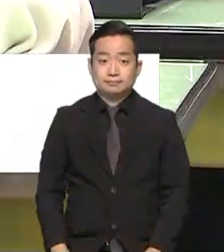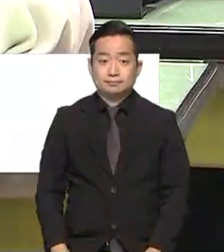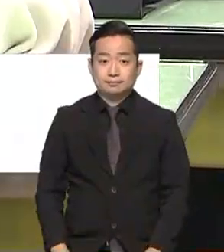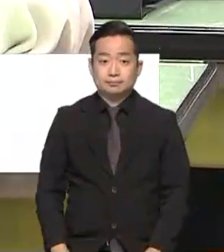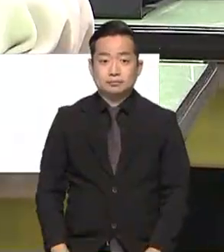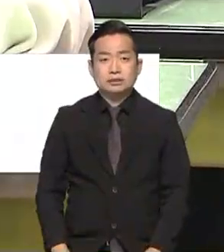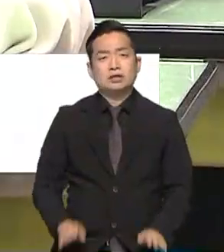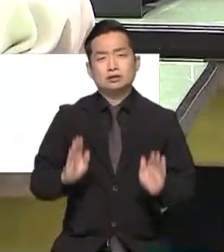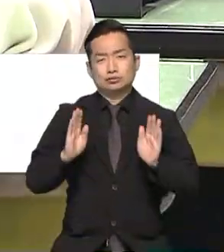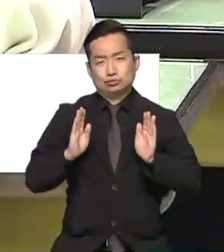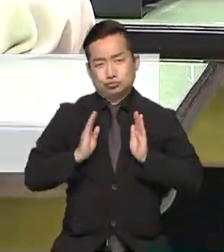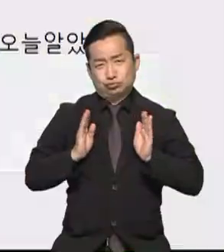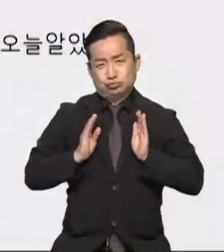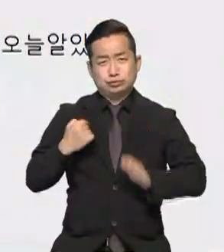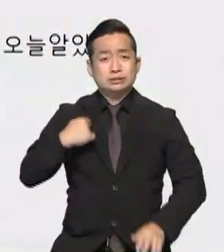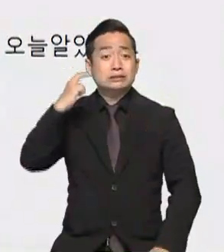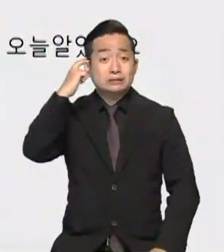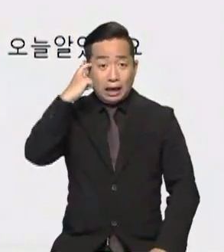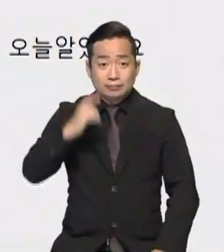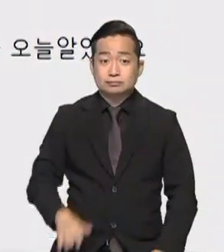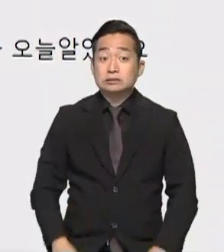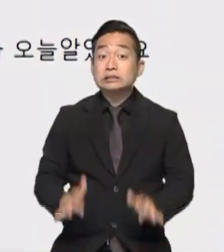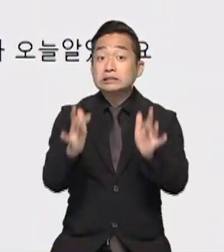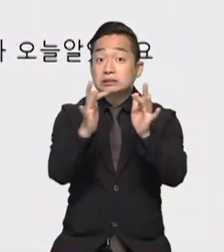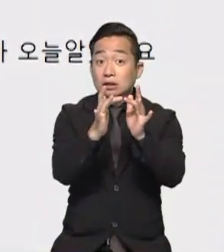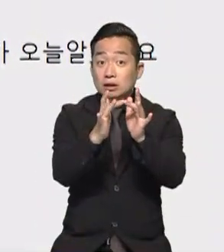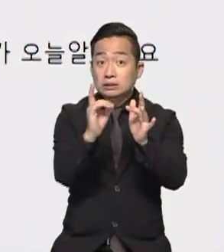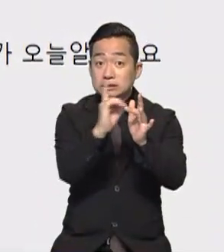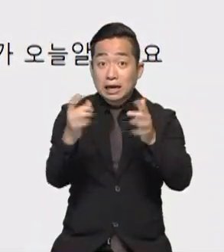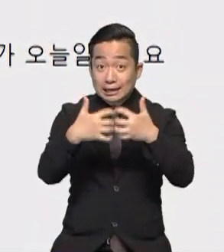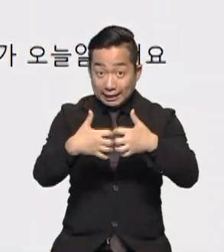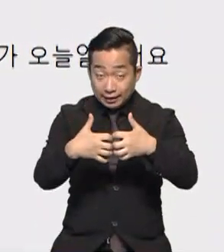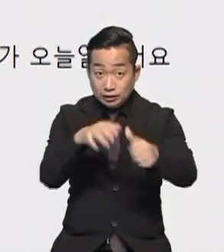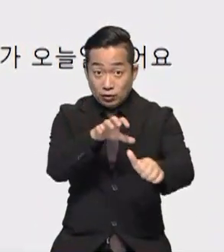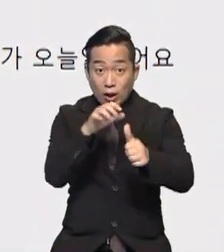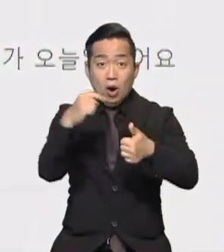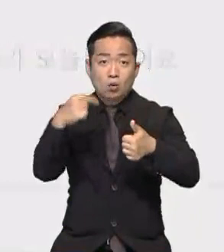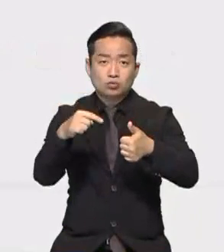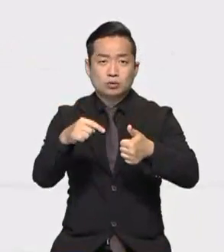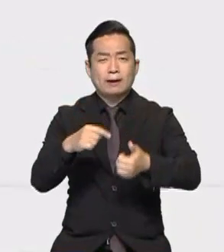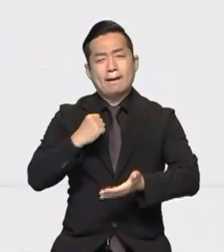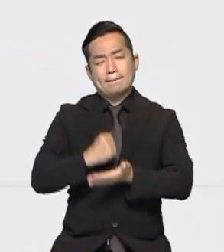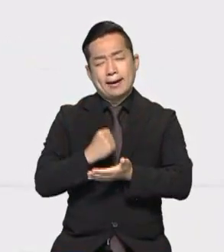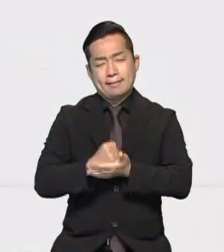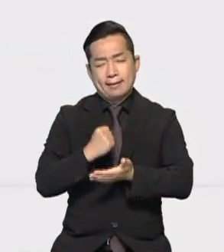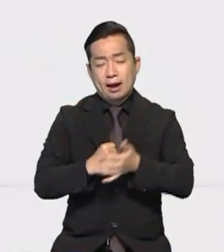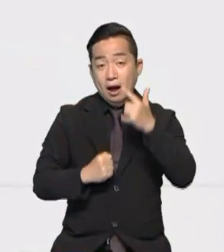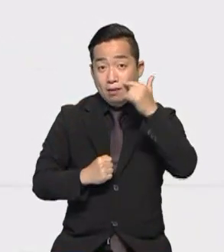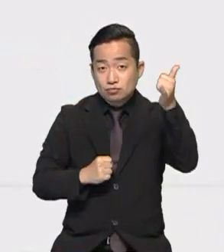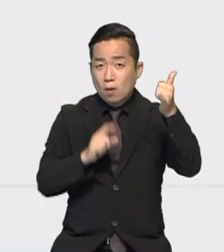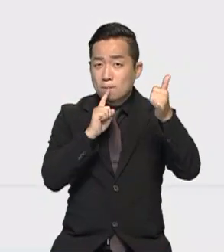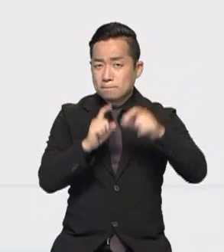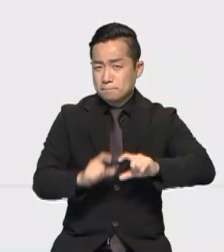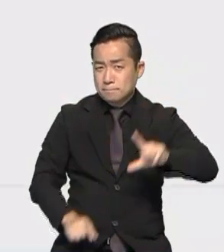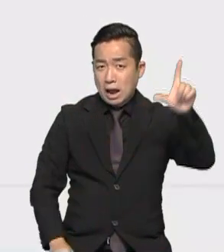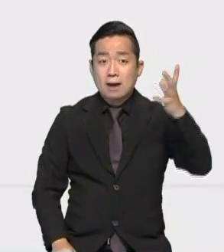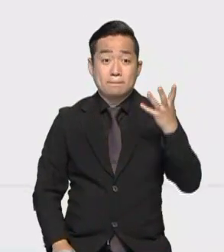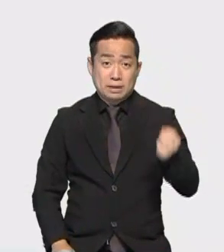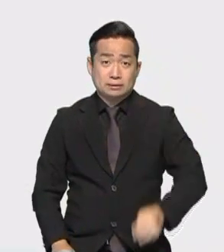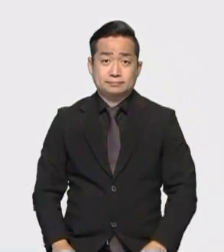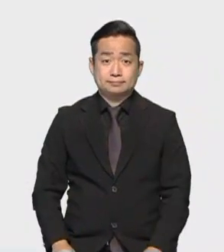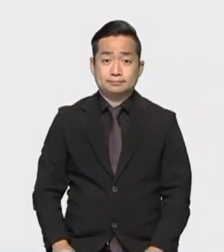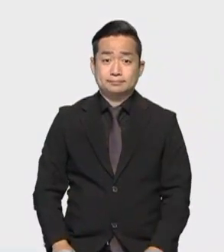적당히 병행하면 좋겠다. 온라인상에선 디지털 기기를 활용한 교육을 비판하는 부모들의 목소리는 훨씬 더